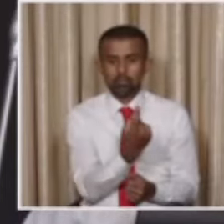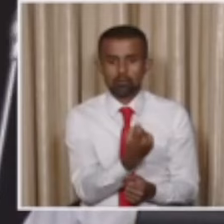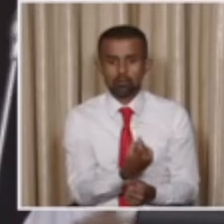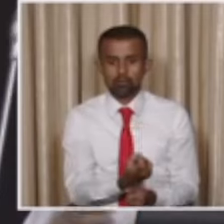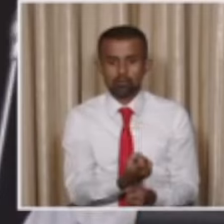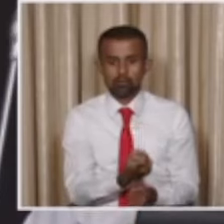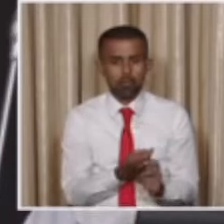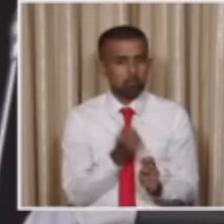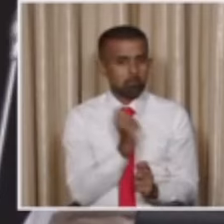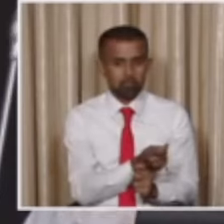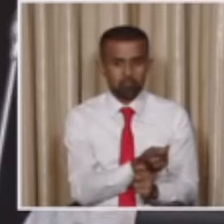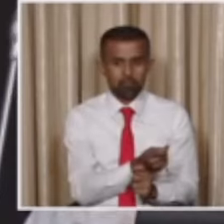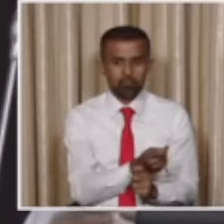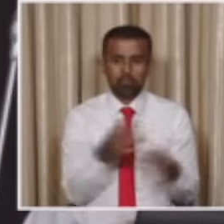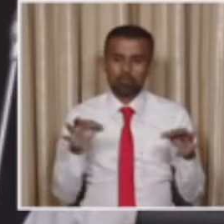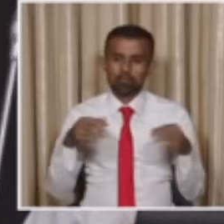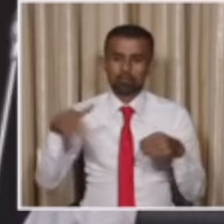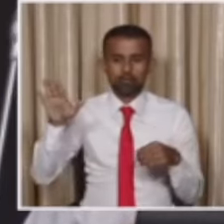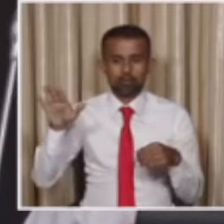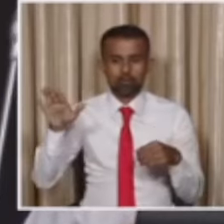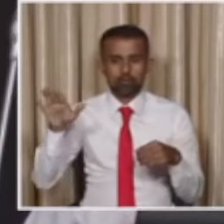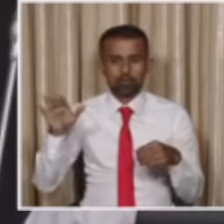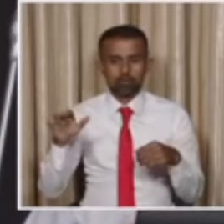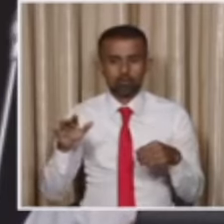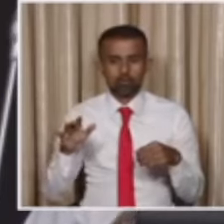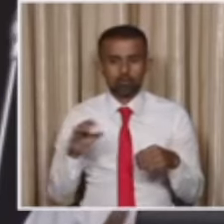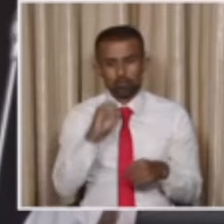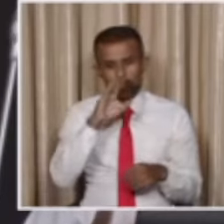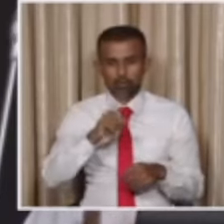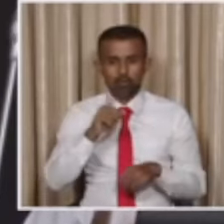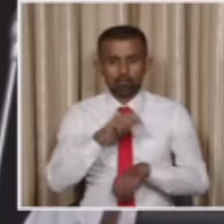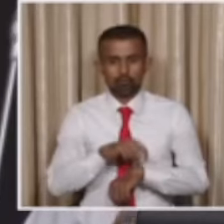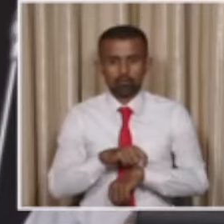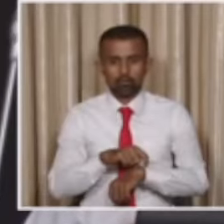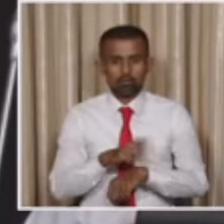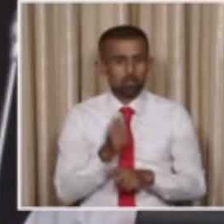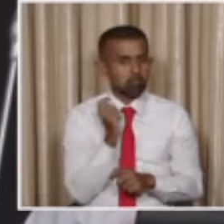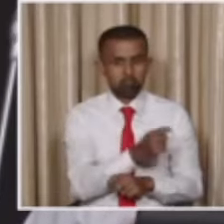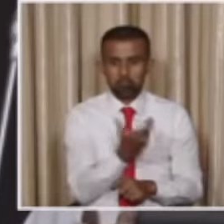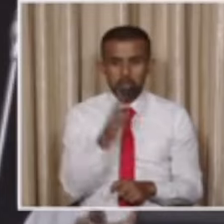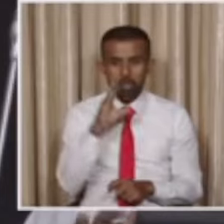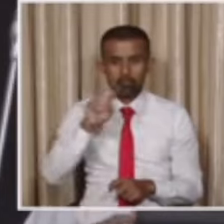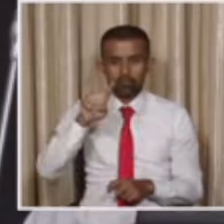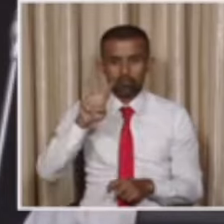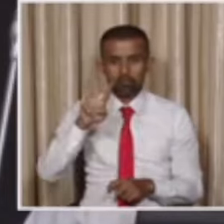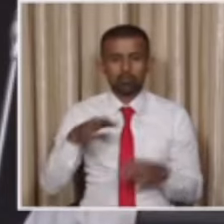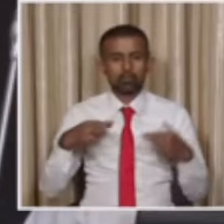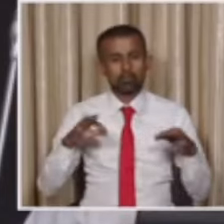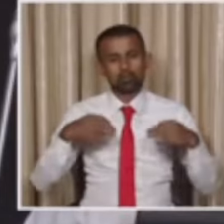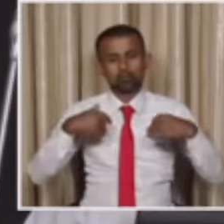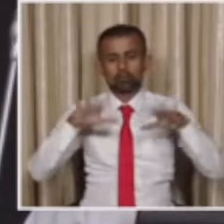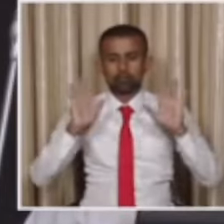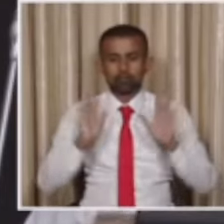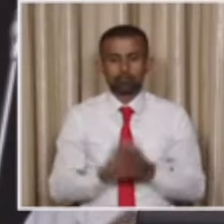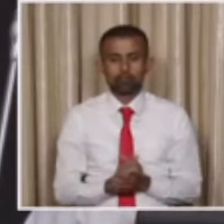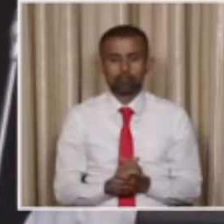ඒක ගෙවුවොත් එවලෙම යන්න දෙනවා. උදේ 10ට 12ට නඩුව ගන්න. ඒක ගෙව්වේ නැත්නම් හවස 3ට නිදහස් කරලා යවනවා.